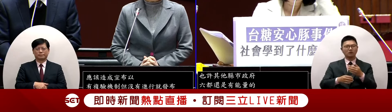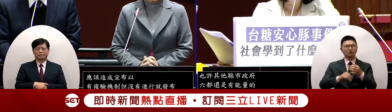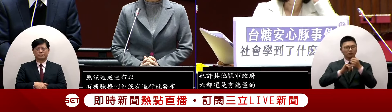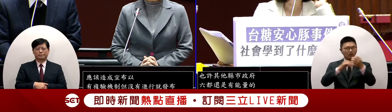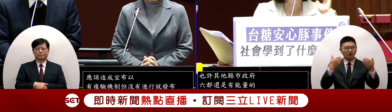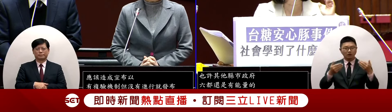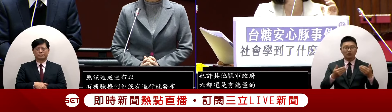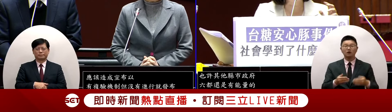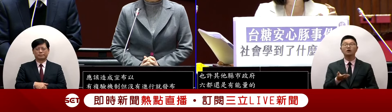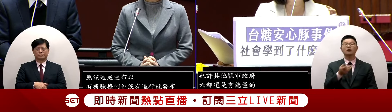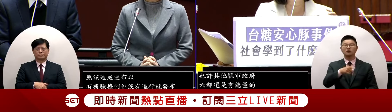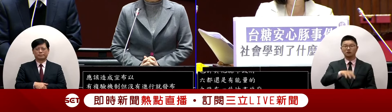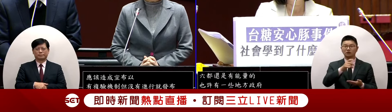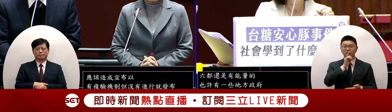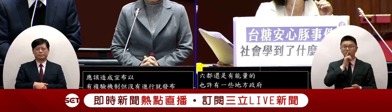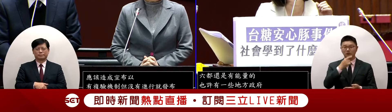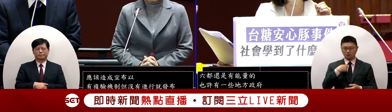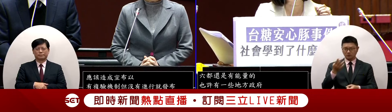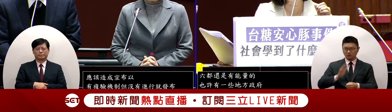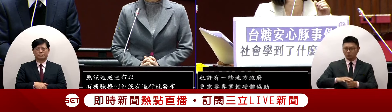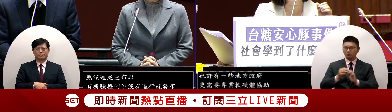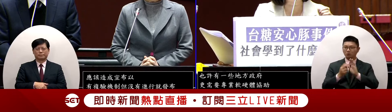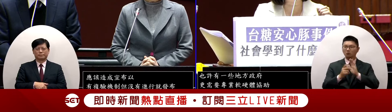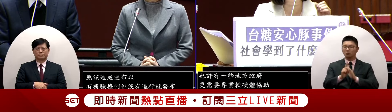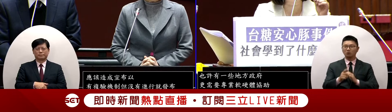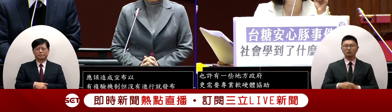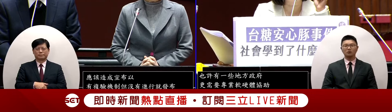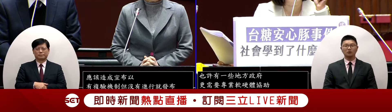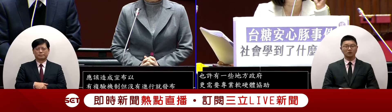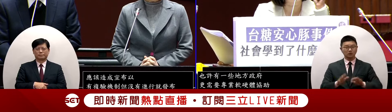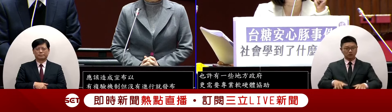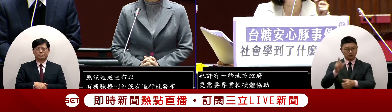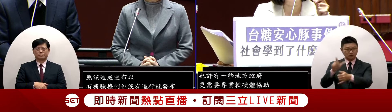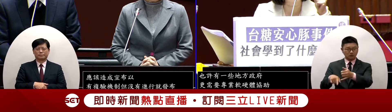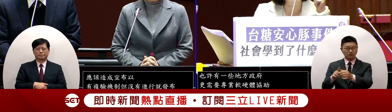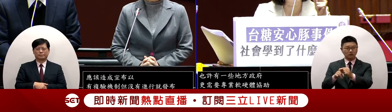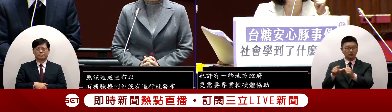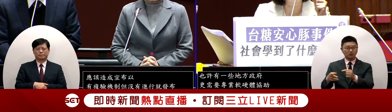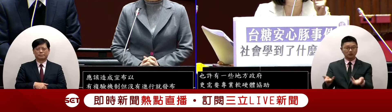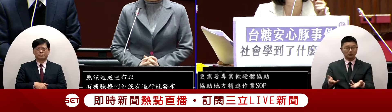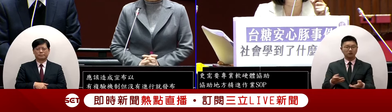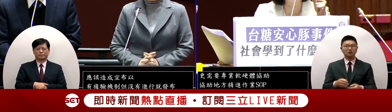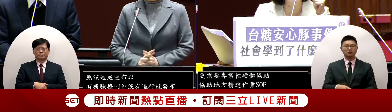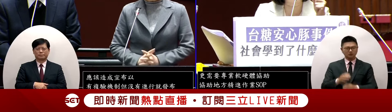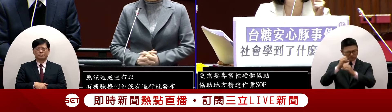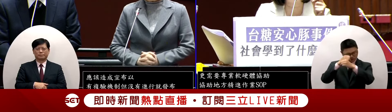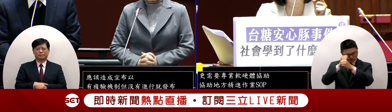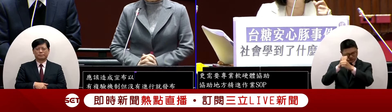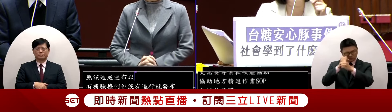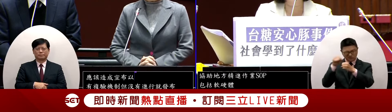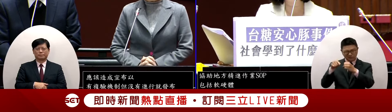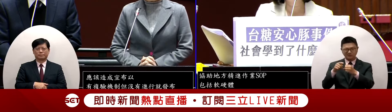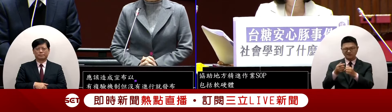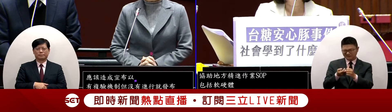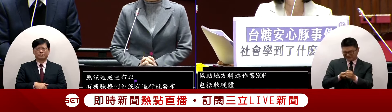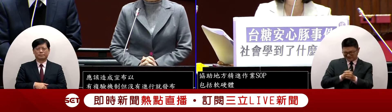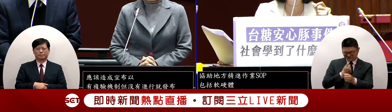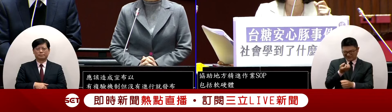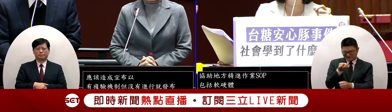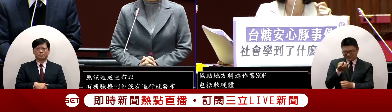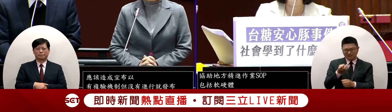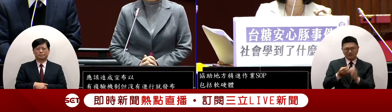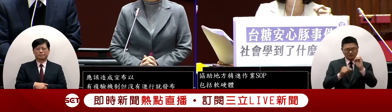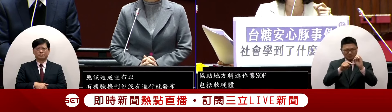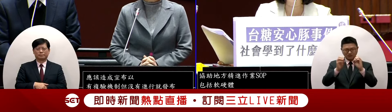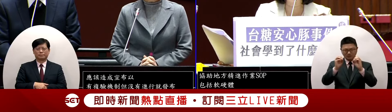的，那我要再进一步说，因为这一次他的个案是就是检验到非常非常极限值。